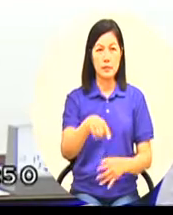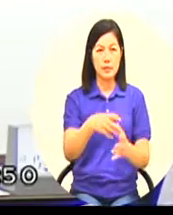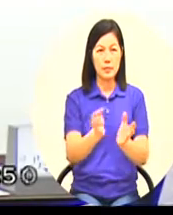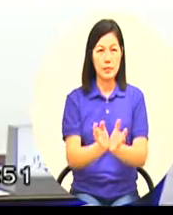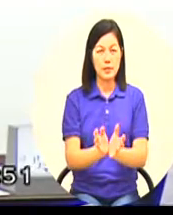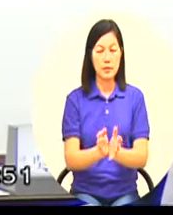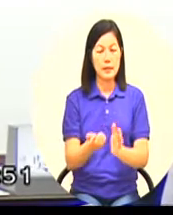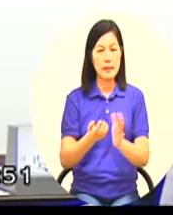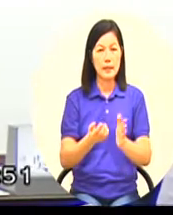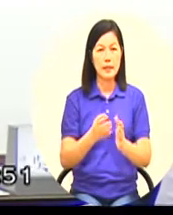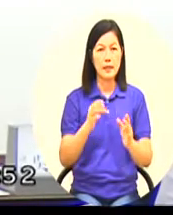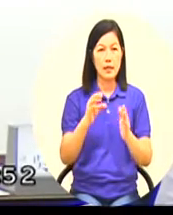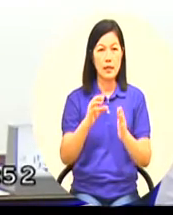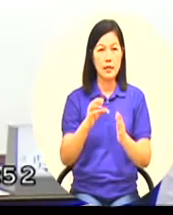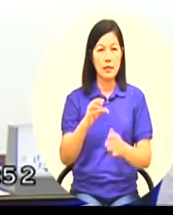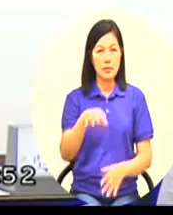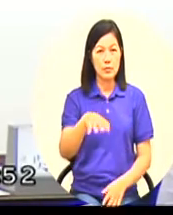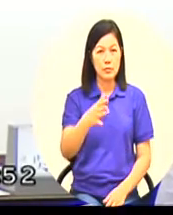刚局长